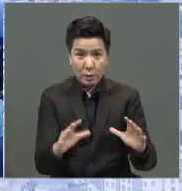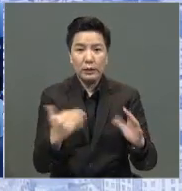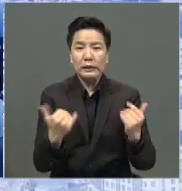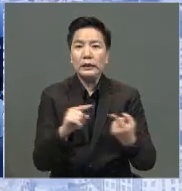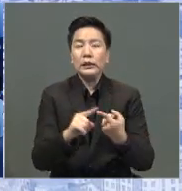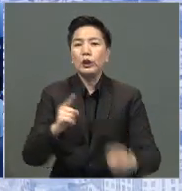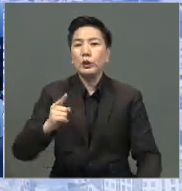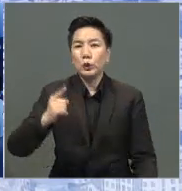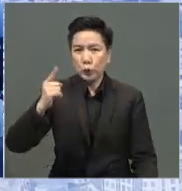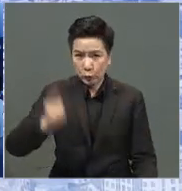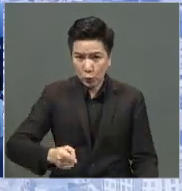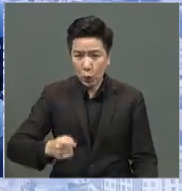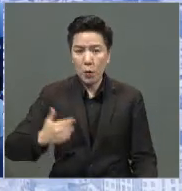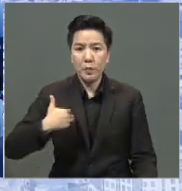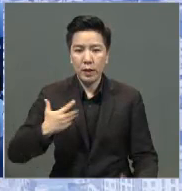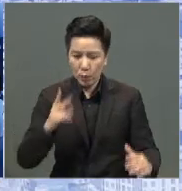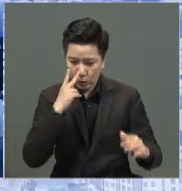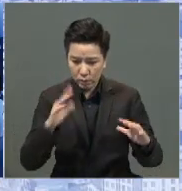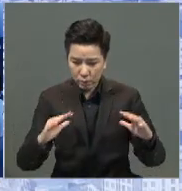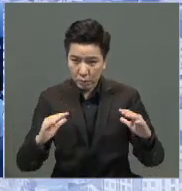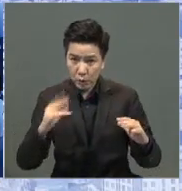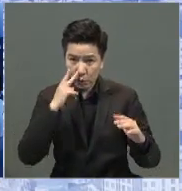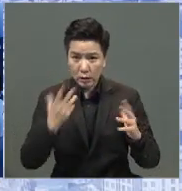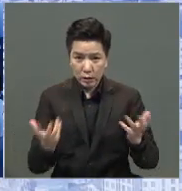เสื้อผ้าโปร่งสังคมได้อย่างดีเร็วว่าจะมีกิจการกิจกรรมที่บอกว่ามีความเสี่ยงสูงเนี่ยอ่ะไม่อยู่ในนี้ด้วยแต่ผมบอกไม่ได้ครับว่ามีอะไรบ้างนะครับแต่นะเราที่ประชุมเมื่อเช้านี้บอกว่าเยอะเลยอ่ะเยอะแต่ว่าขนาดไหนเดี๋ยวเดี๋ยวรอดูนะครับก็อย่างที่บอกนะครับว่าพอมีการประชุมกันแล้วเนี่ยจะต้องมีการBalance